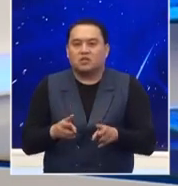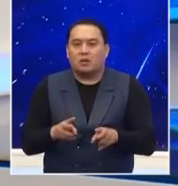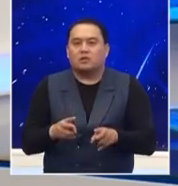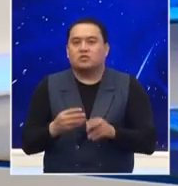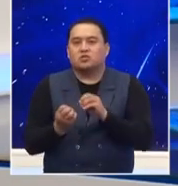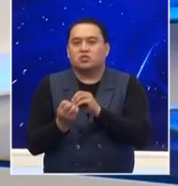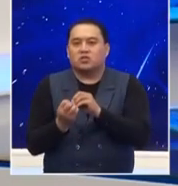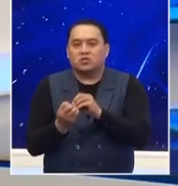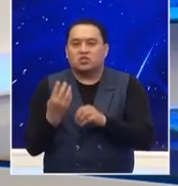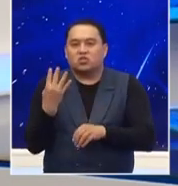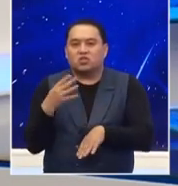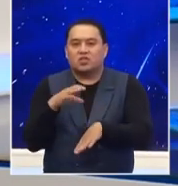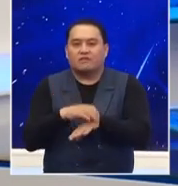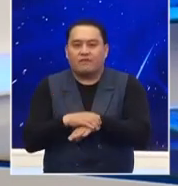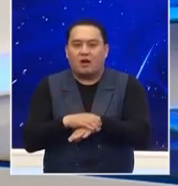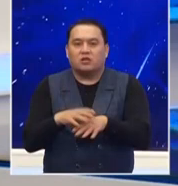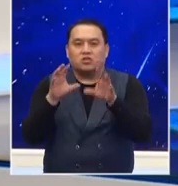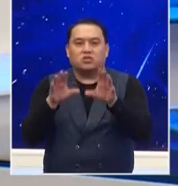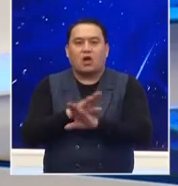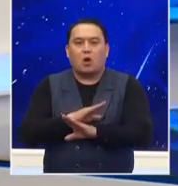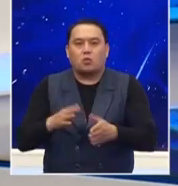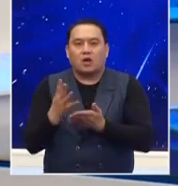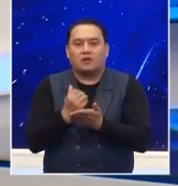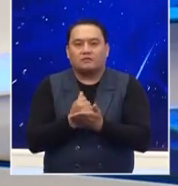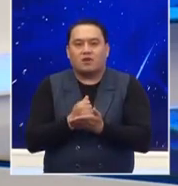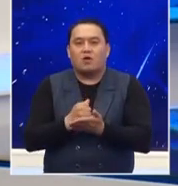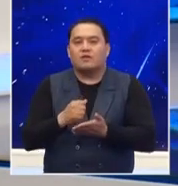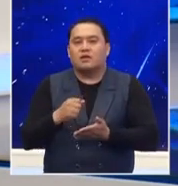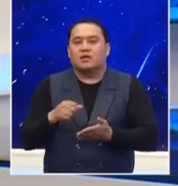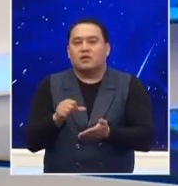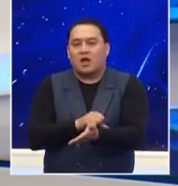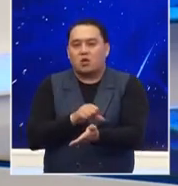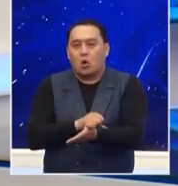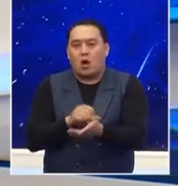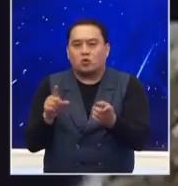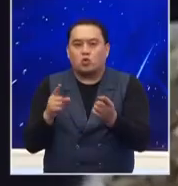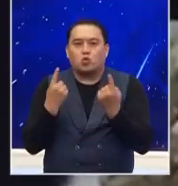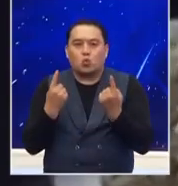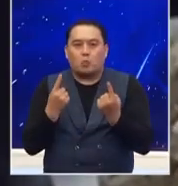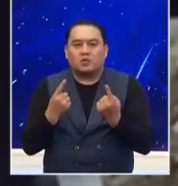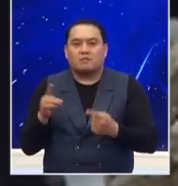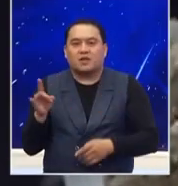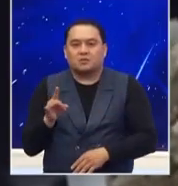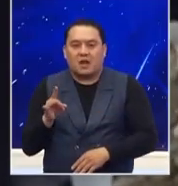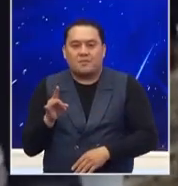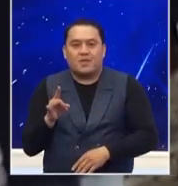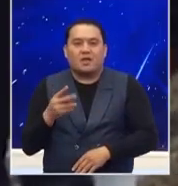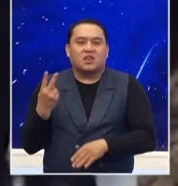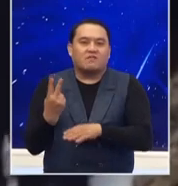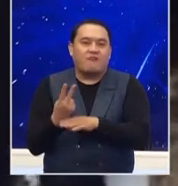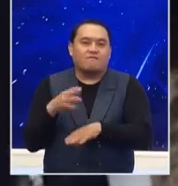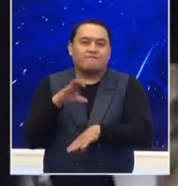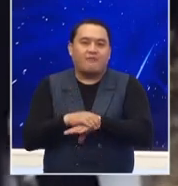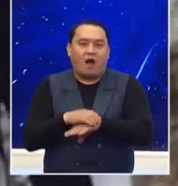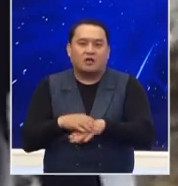преступлений, в том числе 4 факта незаконного хранения наркотических средств в особо крупном размере. 2 факта по